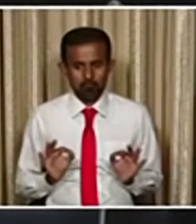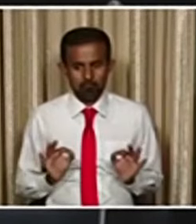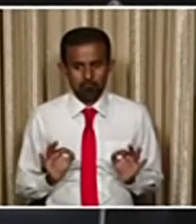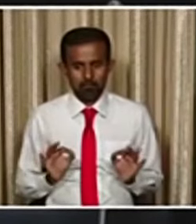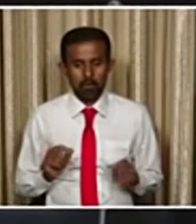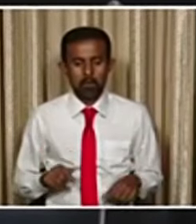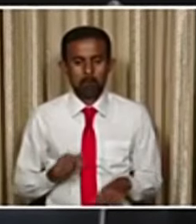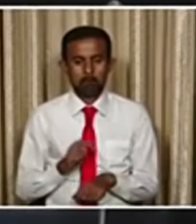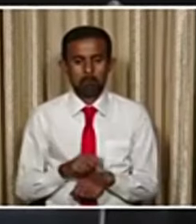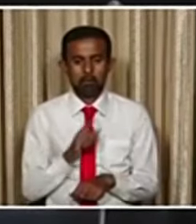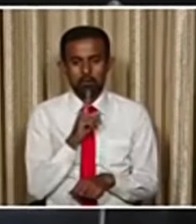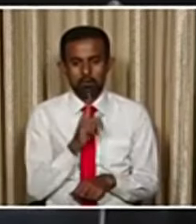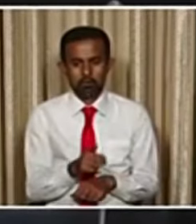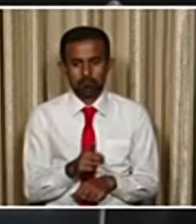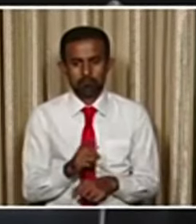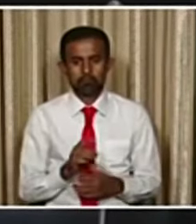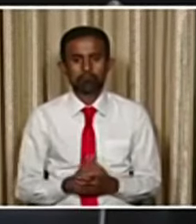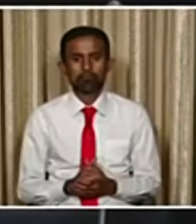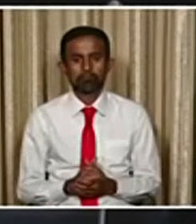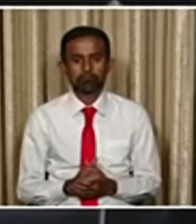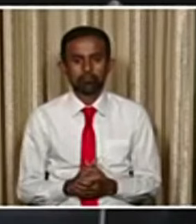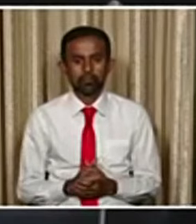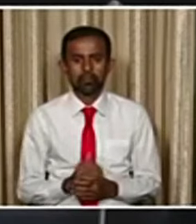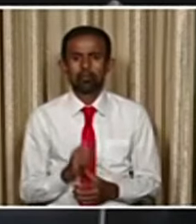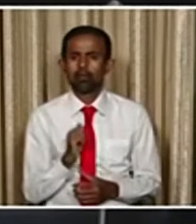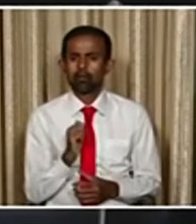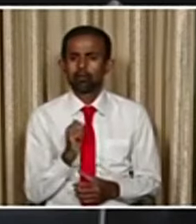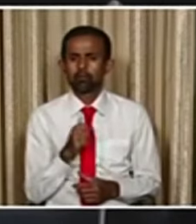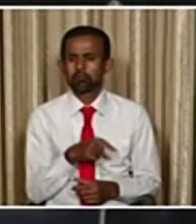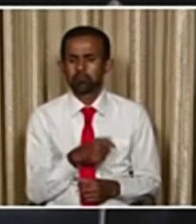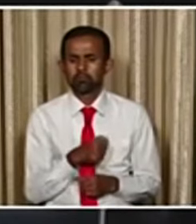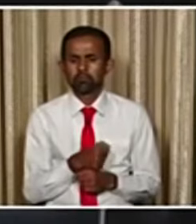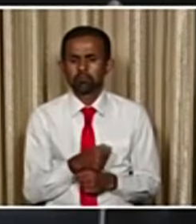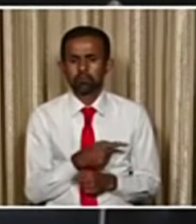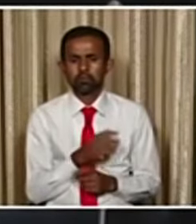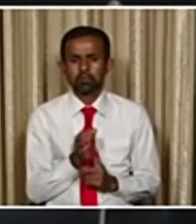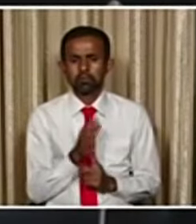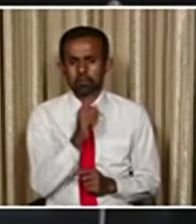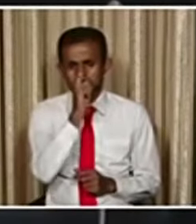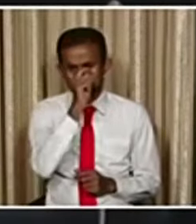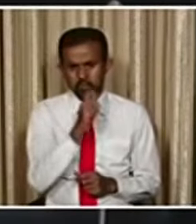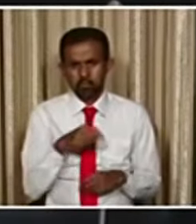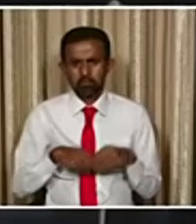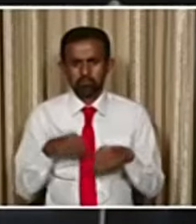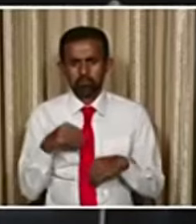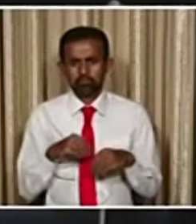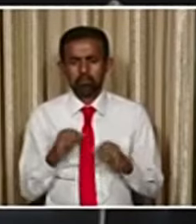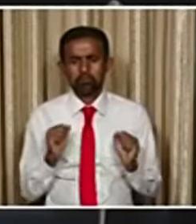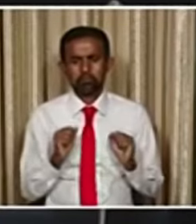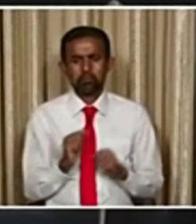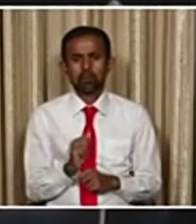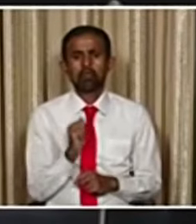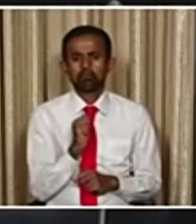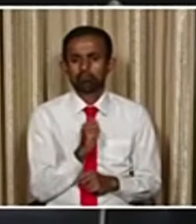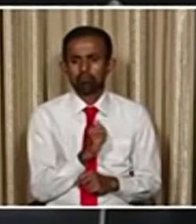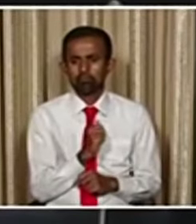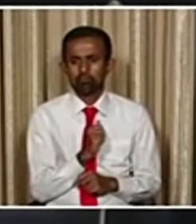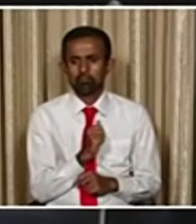එක මේ අවස්ථාවේදී කියන්නට ඕන. ඇයි මේ ආණ්ඩුව හරි මේ ජනාධිපතිතුමා හරි ඡන්දයකට බය වෙන්නට